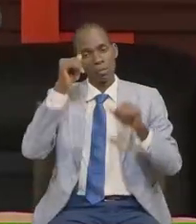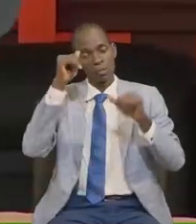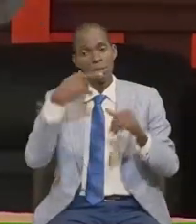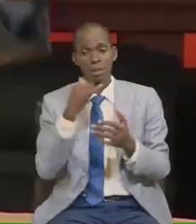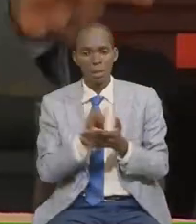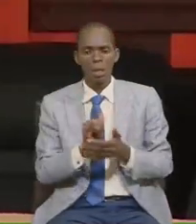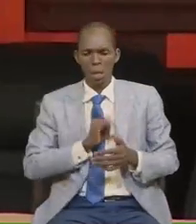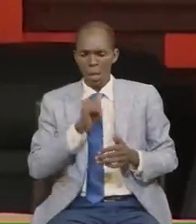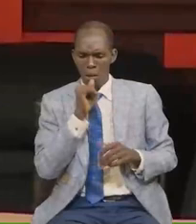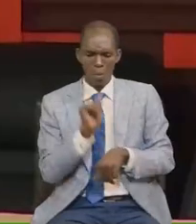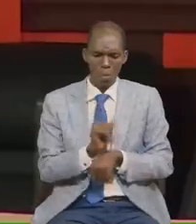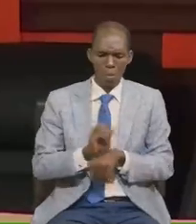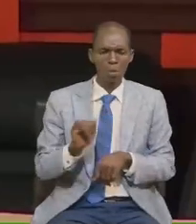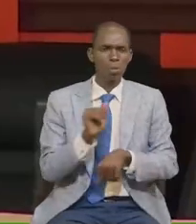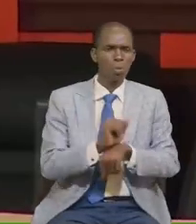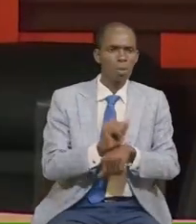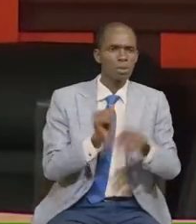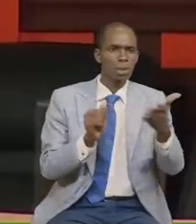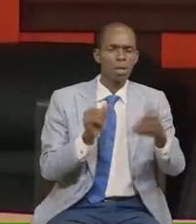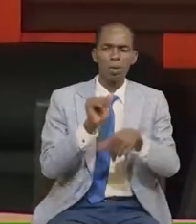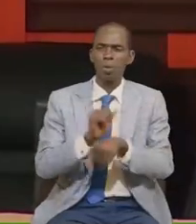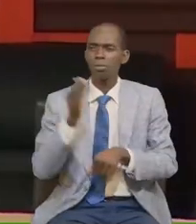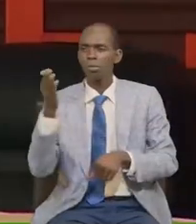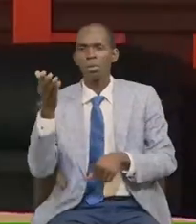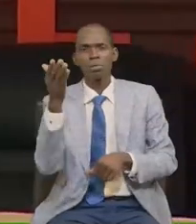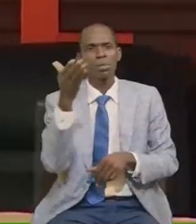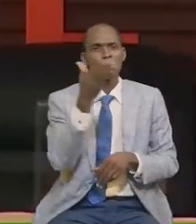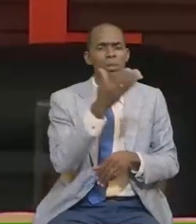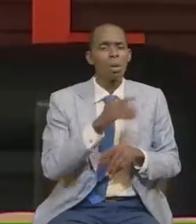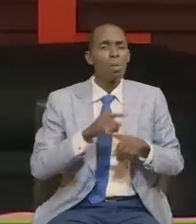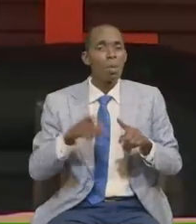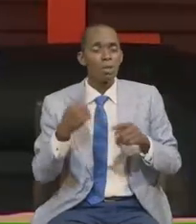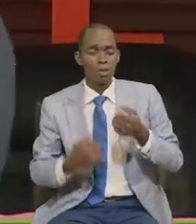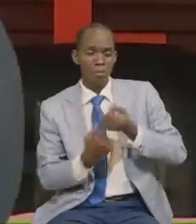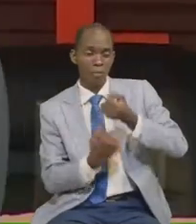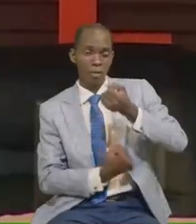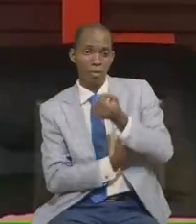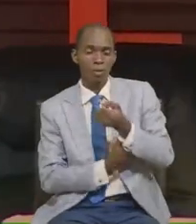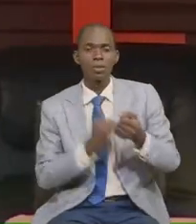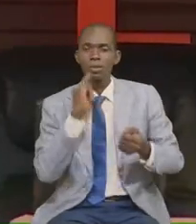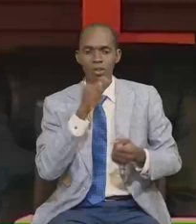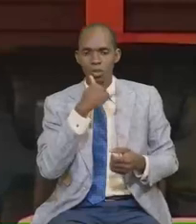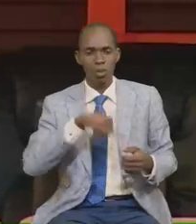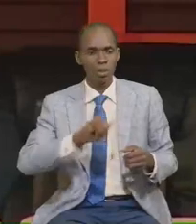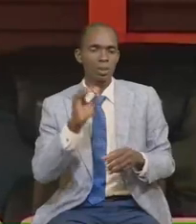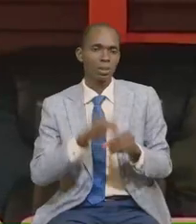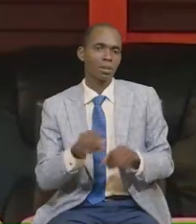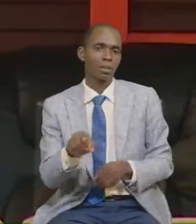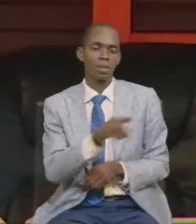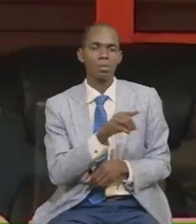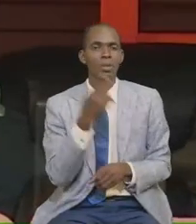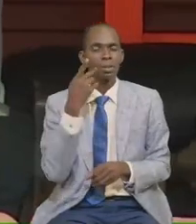travaille ici, il travaille là, il travaille là-bas. Et la fondation n'a pas été posée. Matthieu chapitre 7.